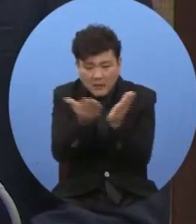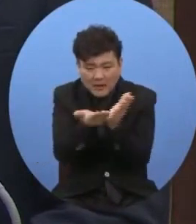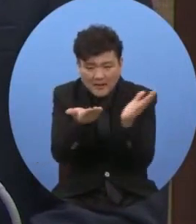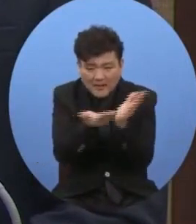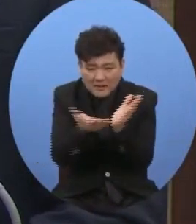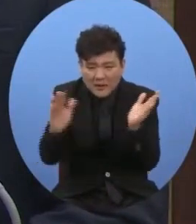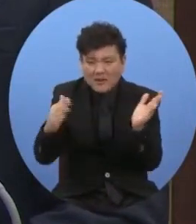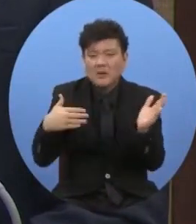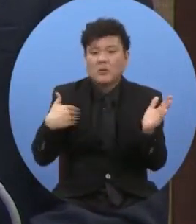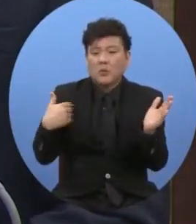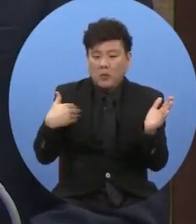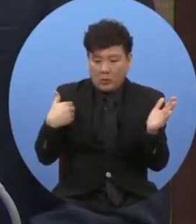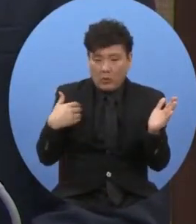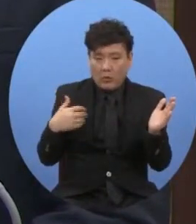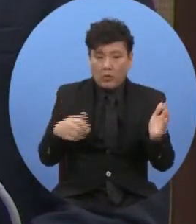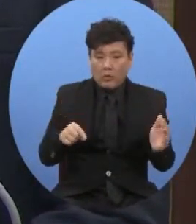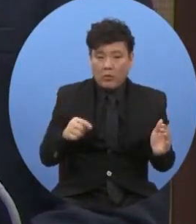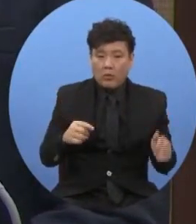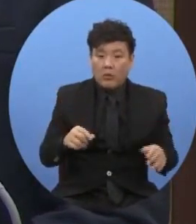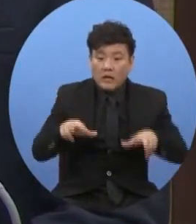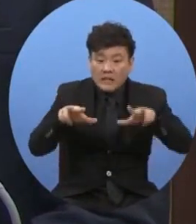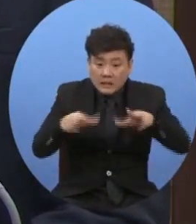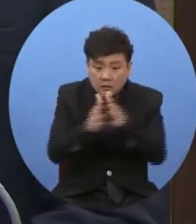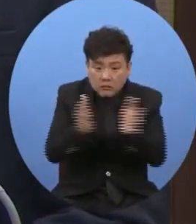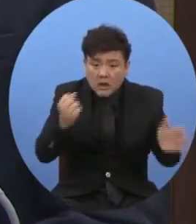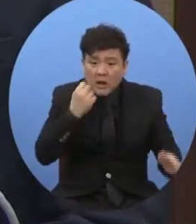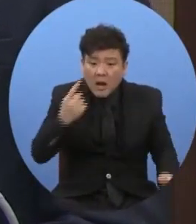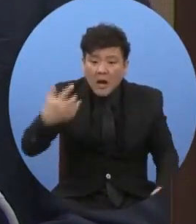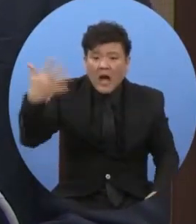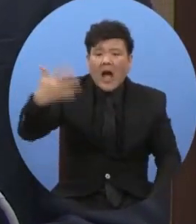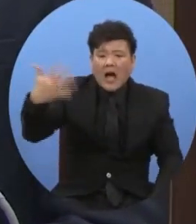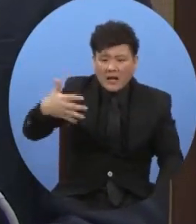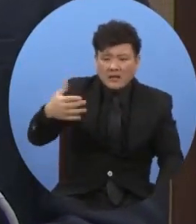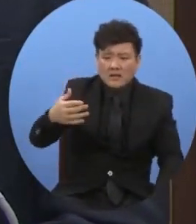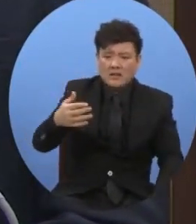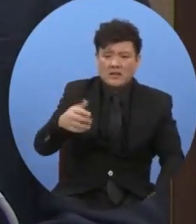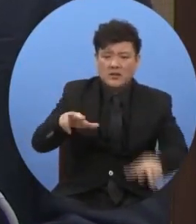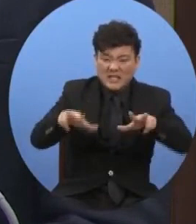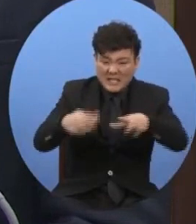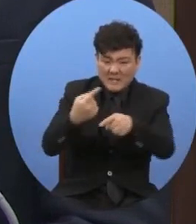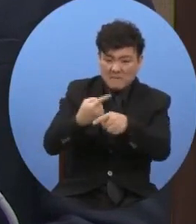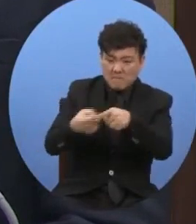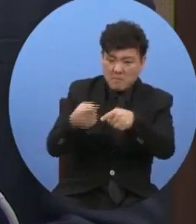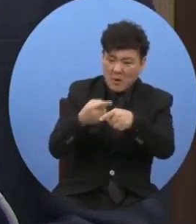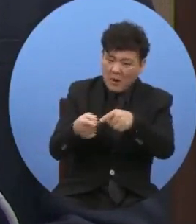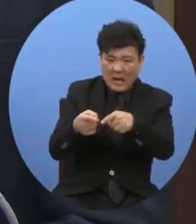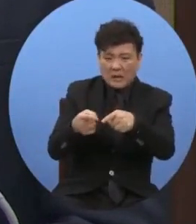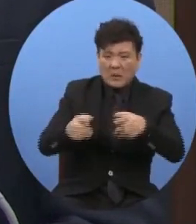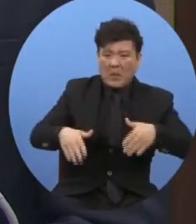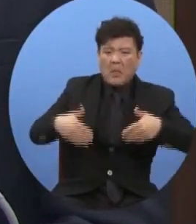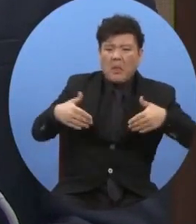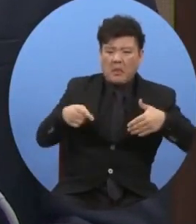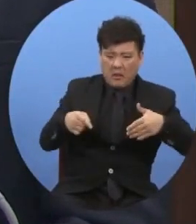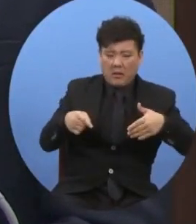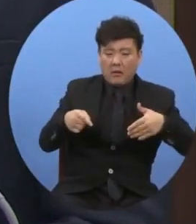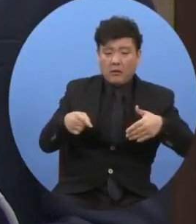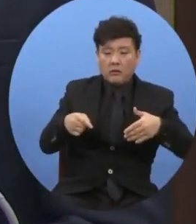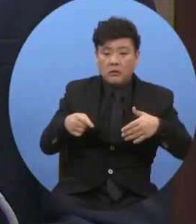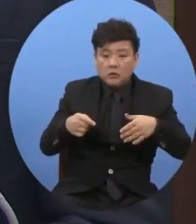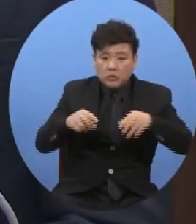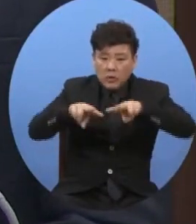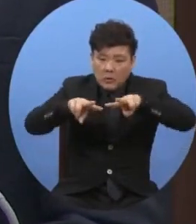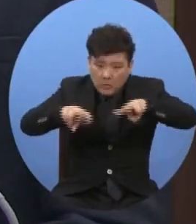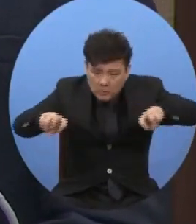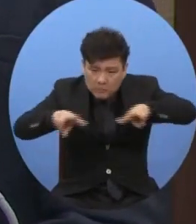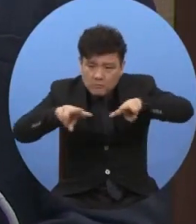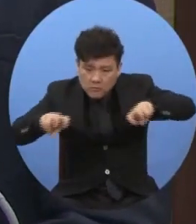지금은 시행한 지 아직 한 달도 채 안 됐기 때문에 아직은 좀 평가하기가 이릅니다. 아, 이용 패턴을 좀 더